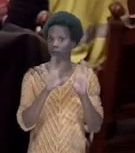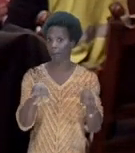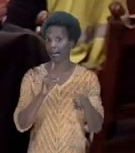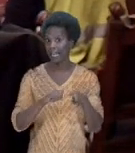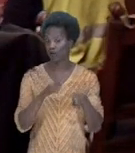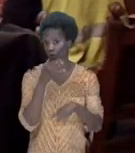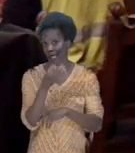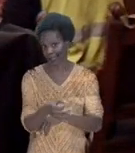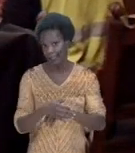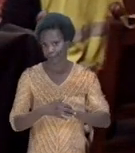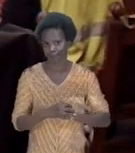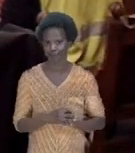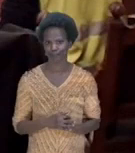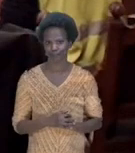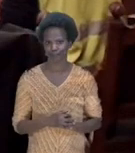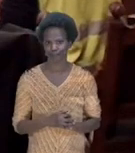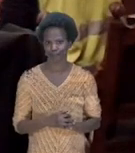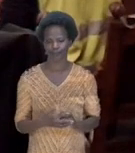contient.